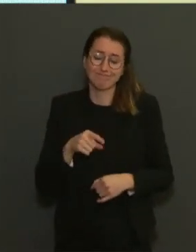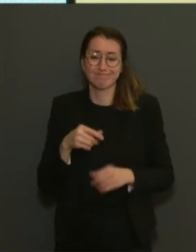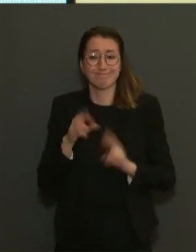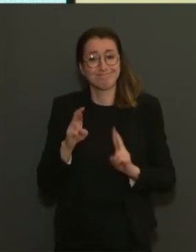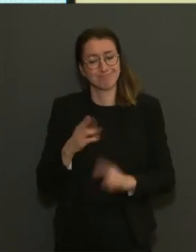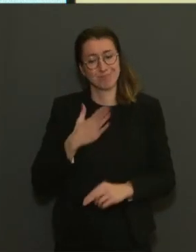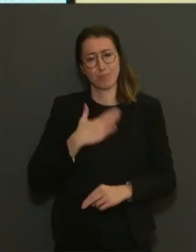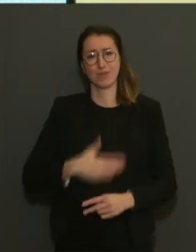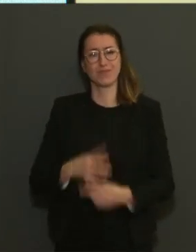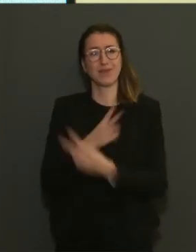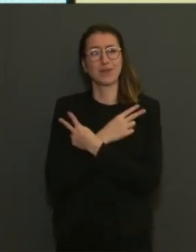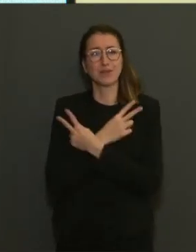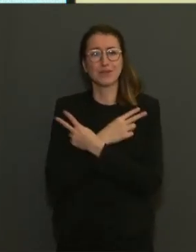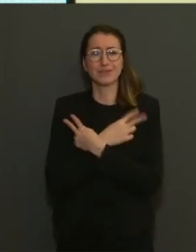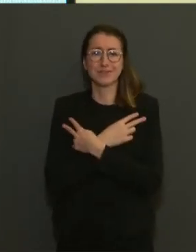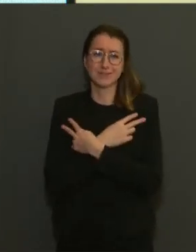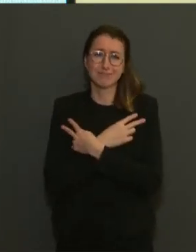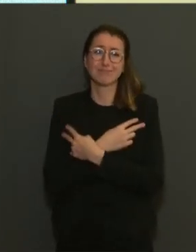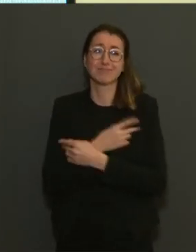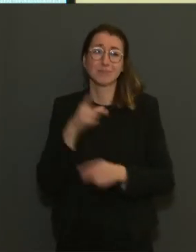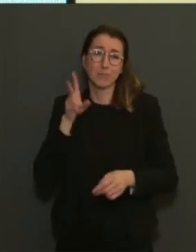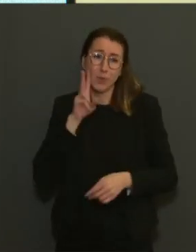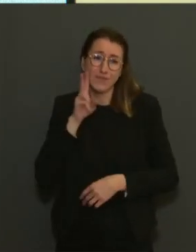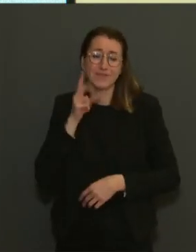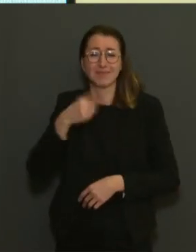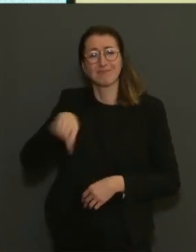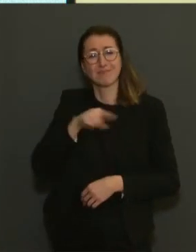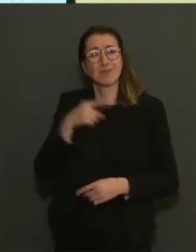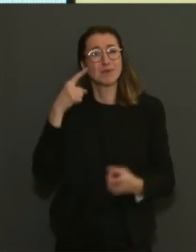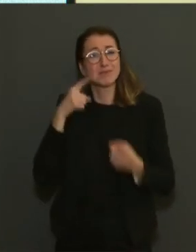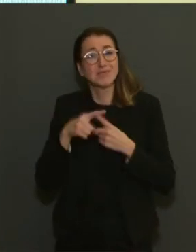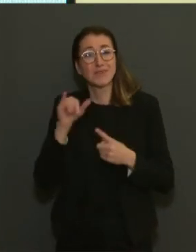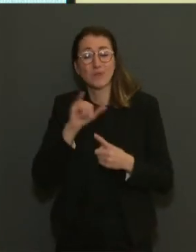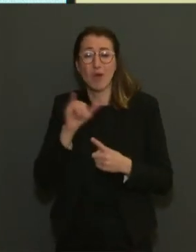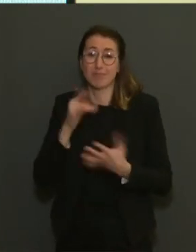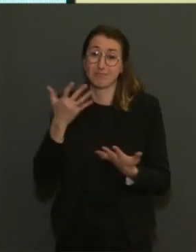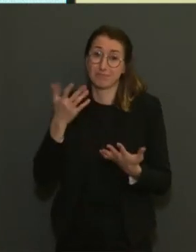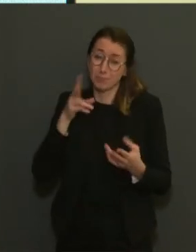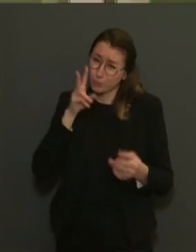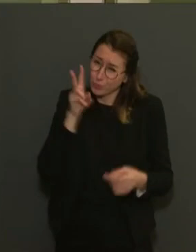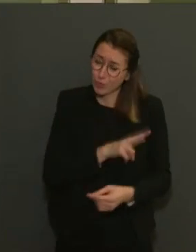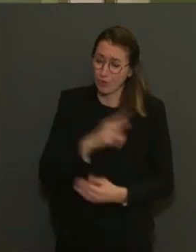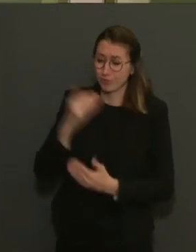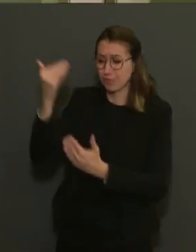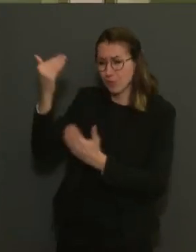surtout profitez-en pour être prudents pour vous et pour les autres. Merci.